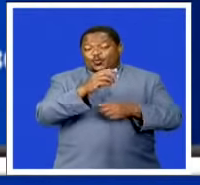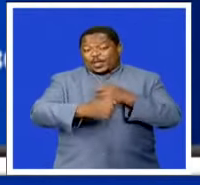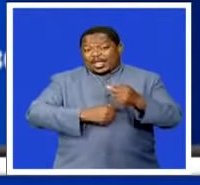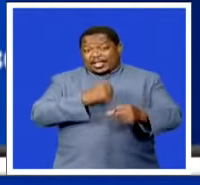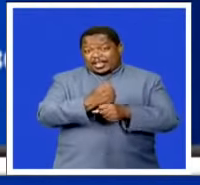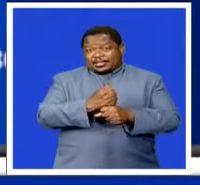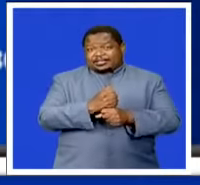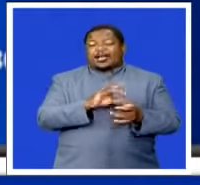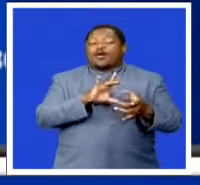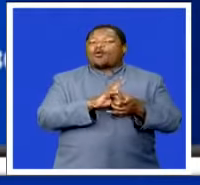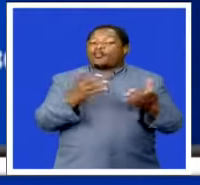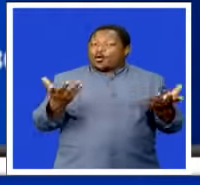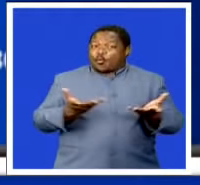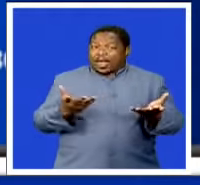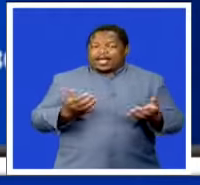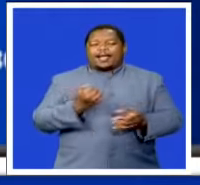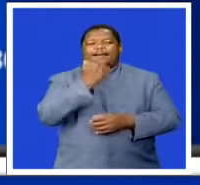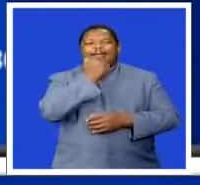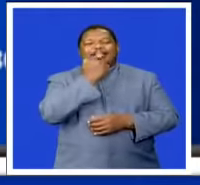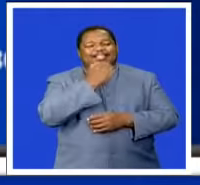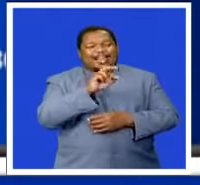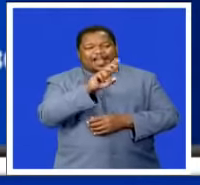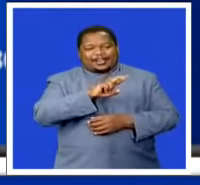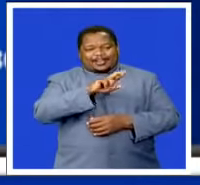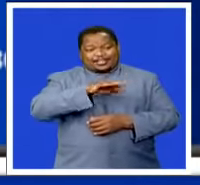budzala wasesifunzeni sakamanzini.